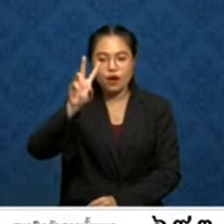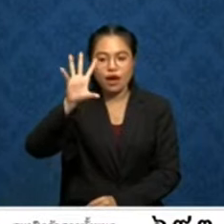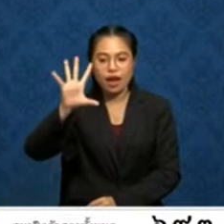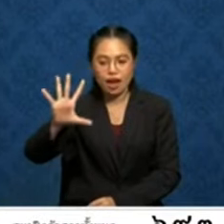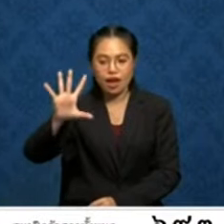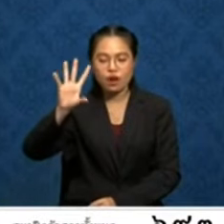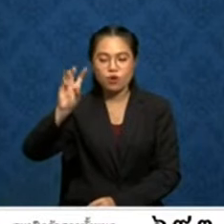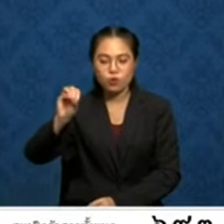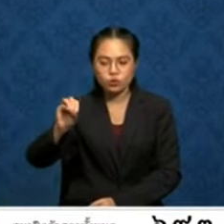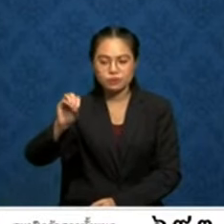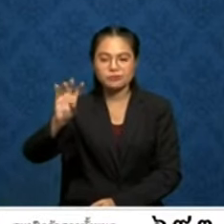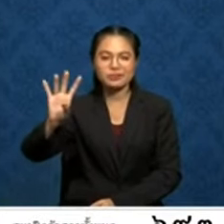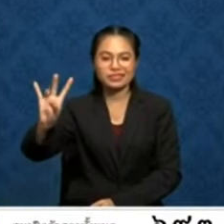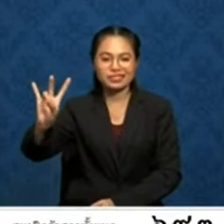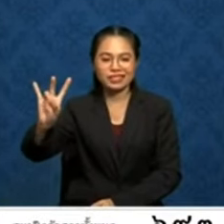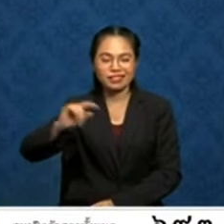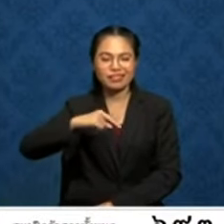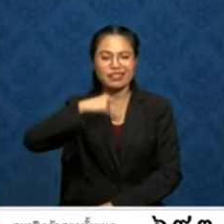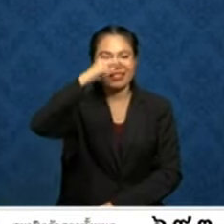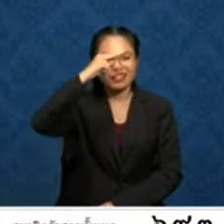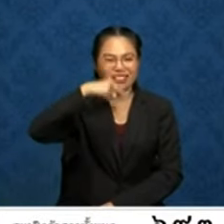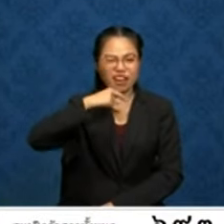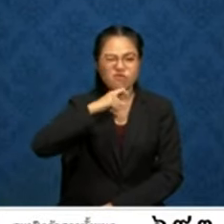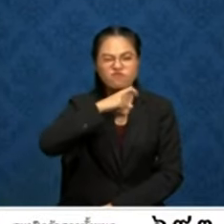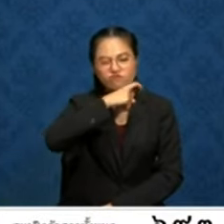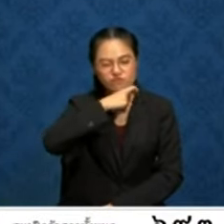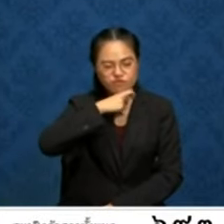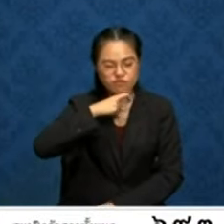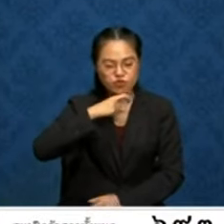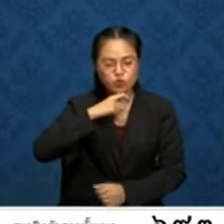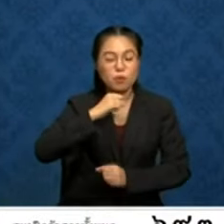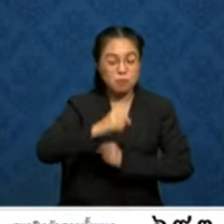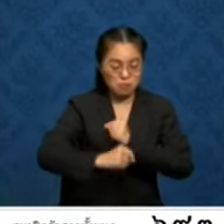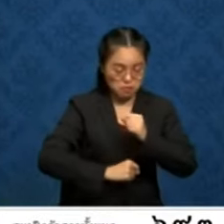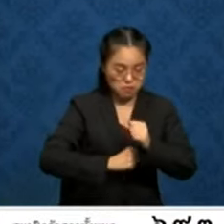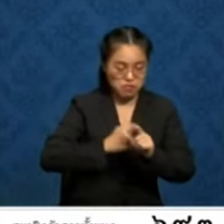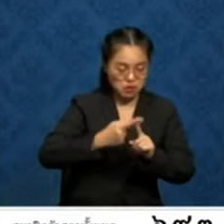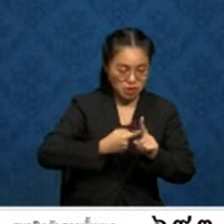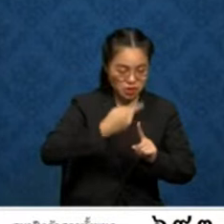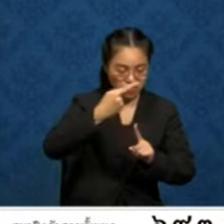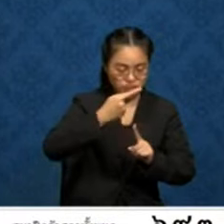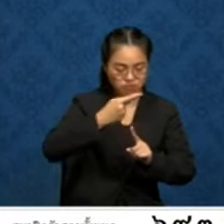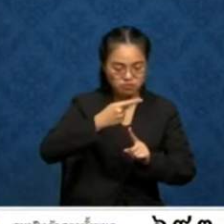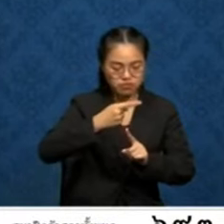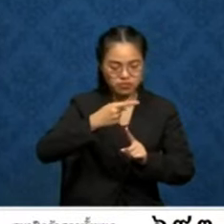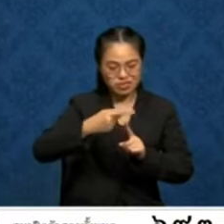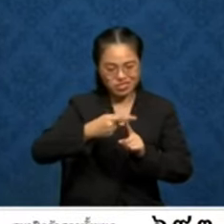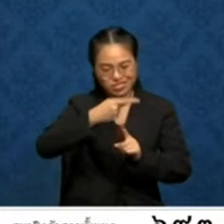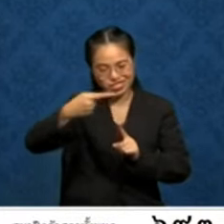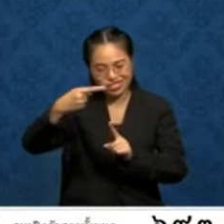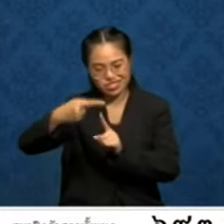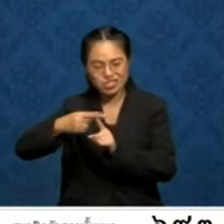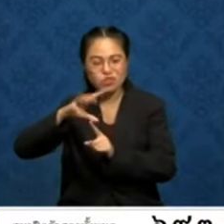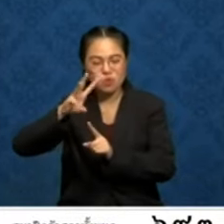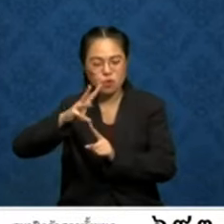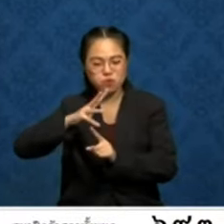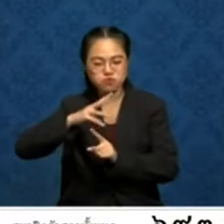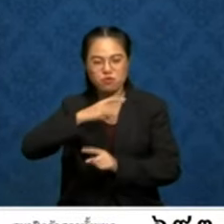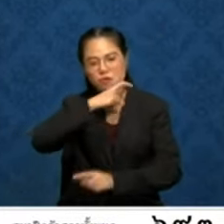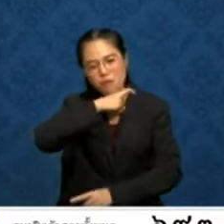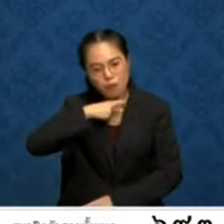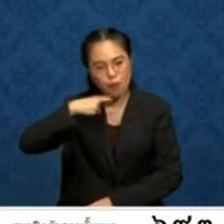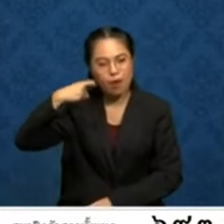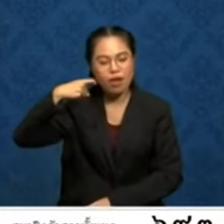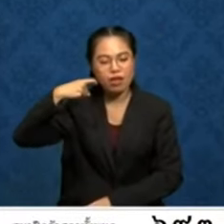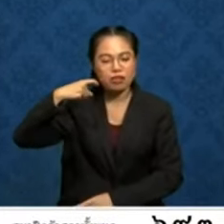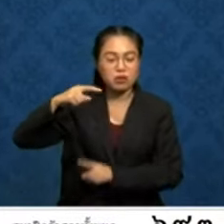ผชิญกับภาวะภัยแล้งในช่วงครึ่งปีแรกและจะเผชิญกับภาวะฝนตกหนักผิดปกติในช่ว